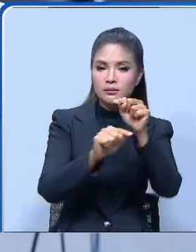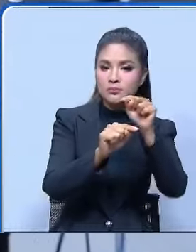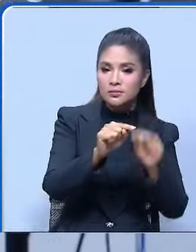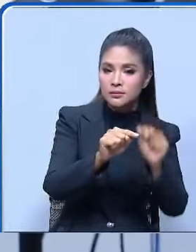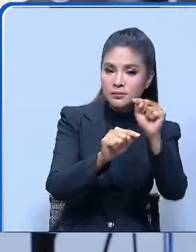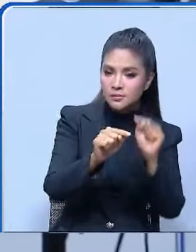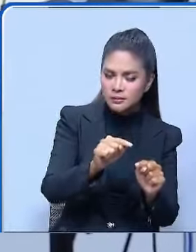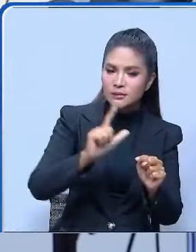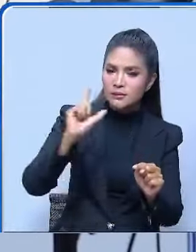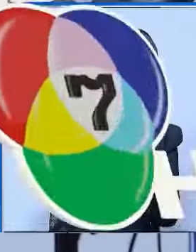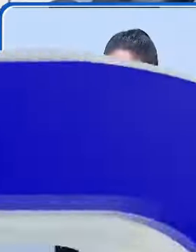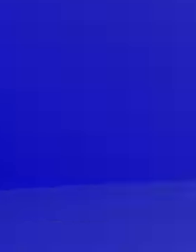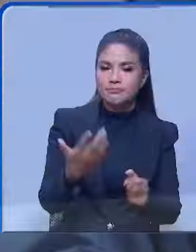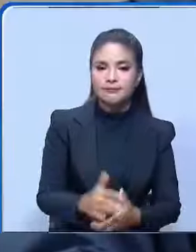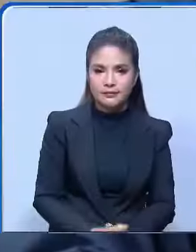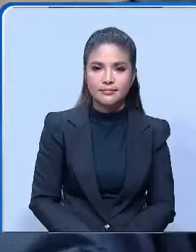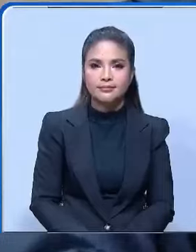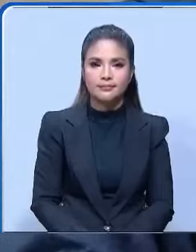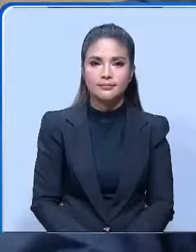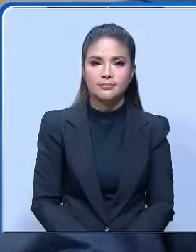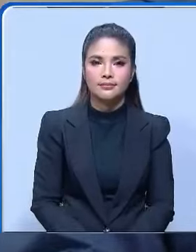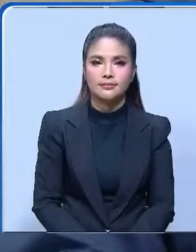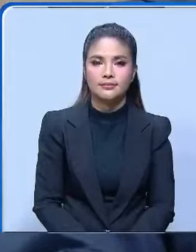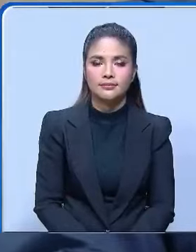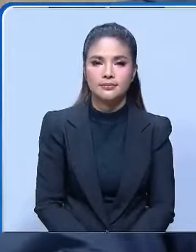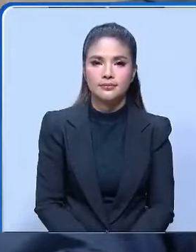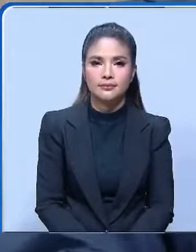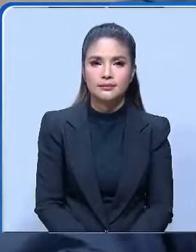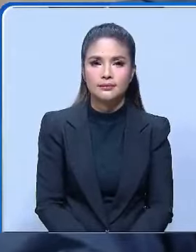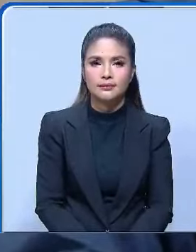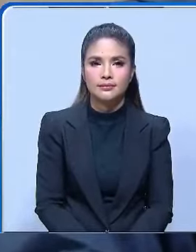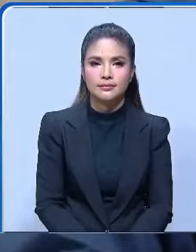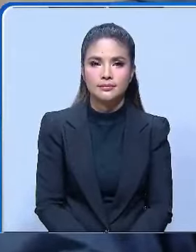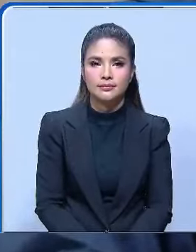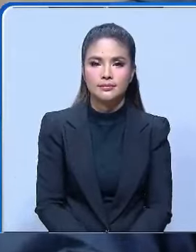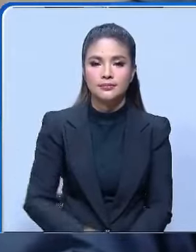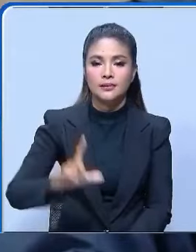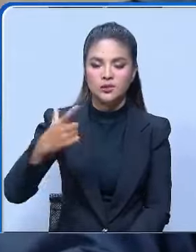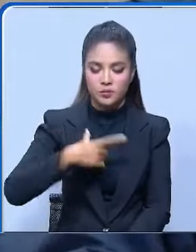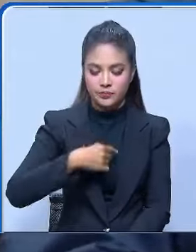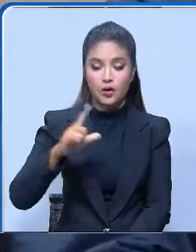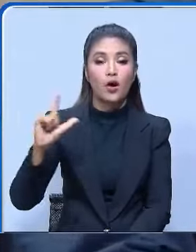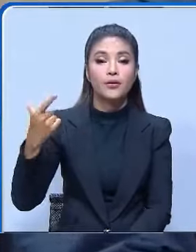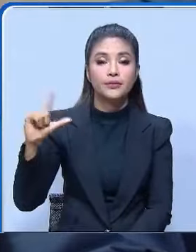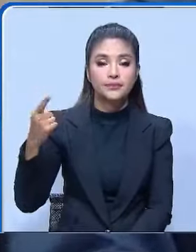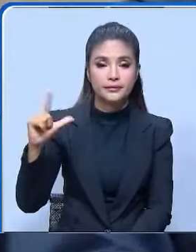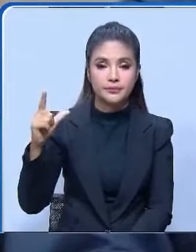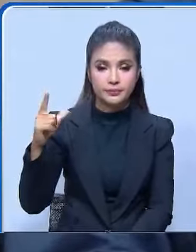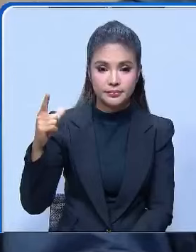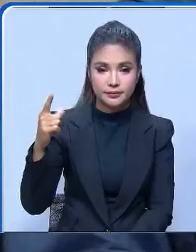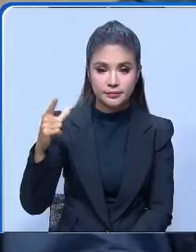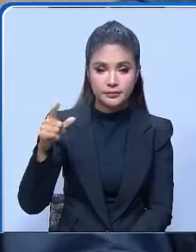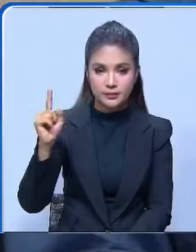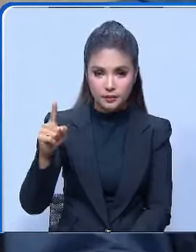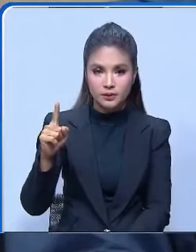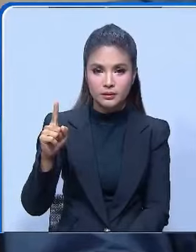เองนะคะ ความสนใจโดยทั่วไปนะครับทองรูปพรรณเนี่ยเป็นสินค้าที่คุ้มฉลาก